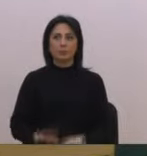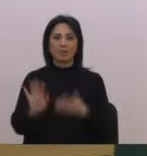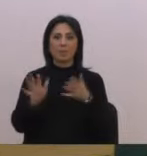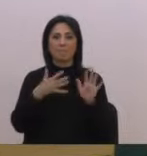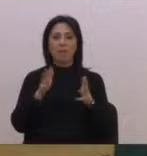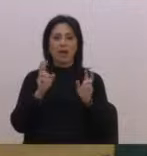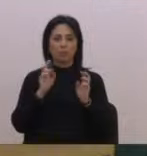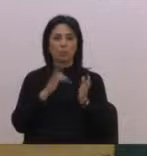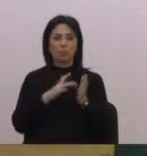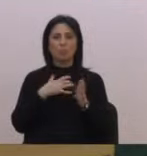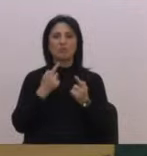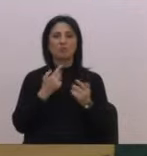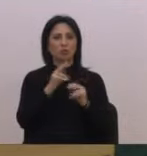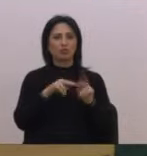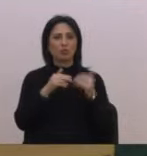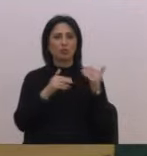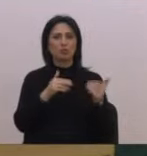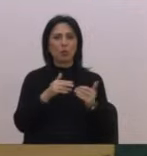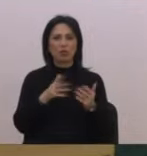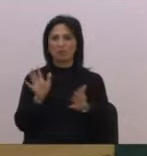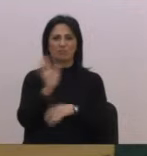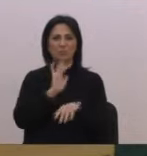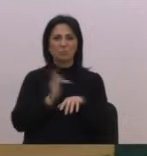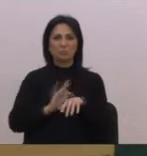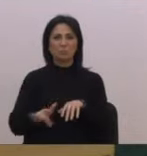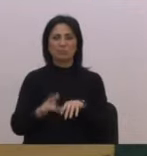ბათუმის მნიშვნელოვანი ნაწილი გაანადგურა